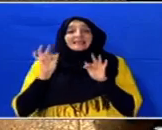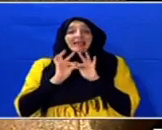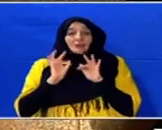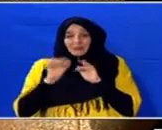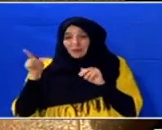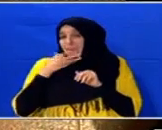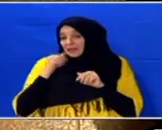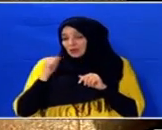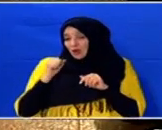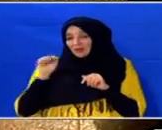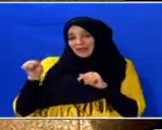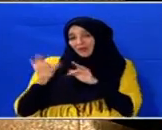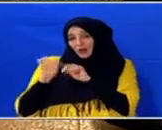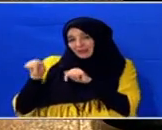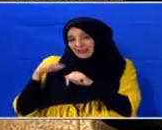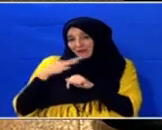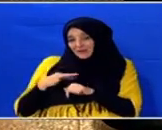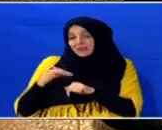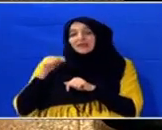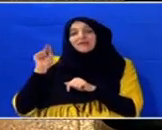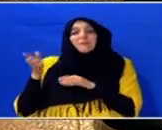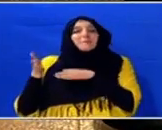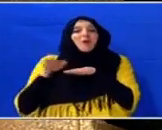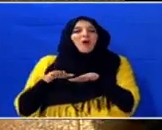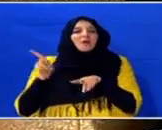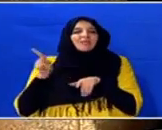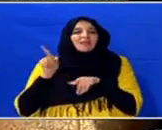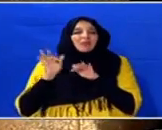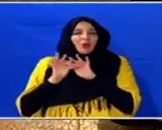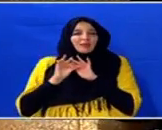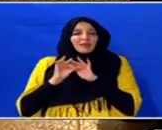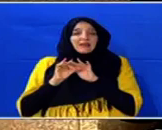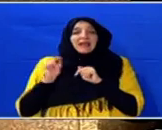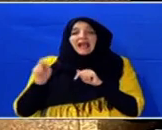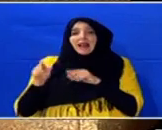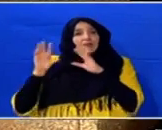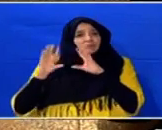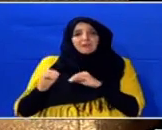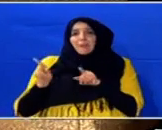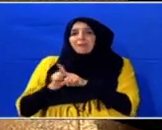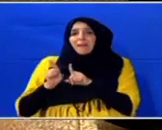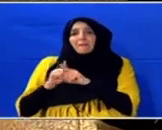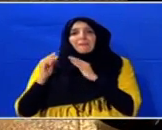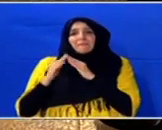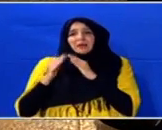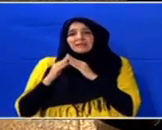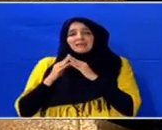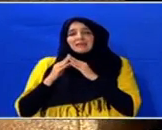لكن شاء القدر أن توفت هذه العمة وقعدت ساكنة في دار عمتها.